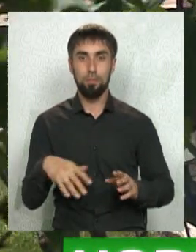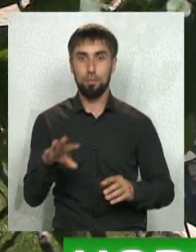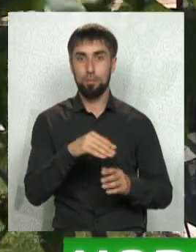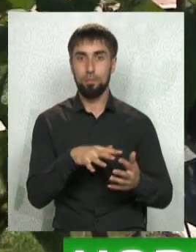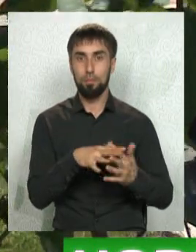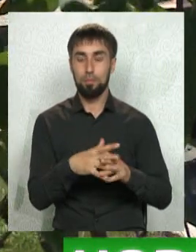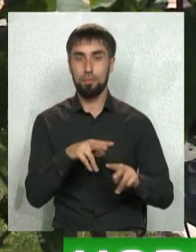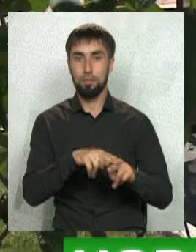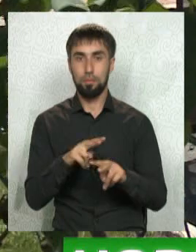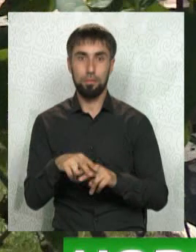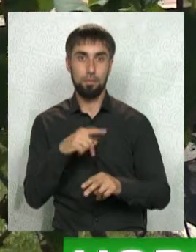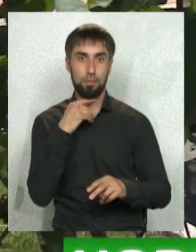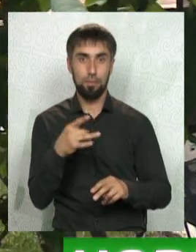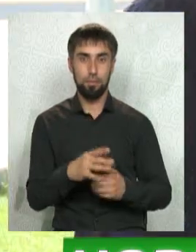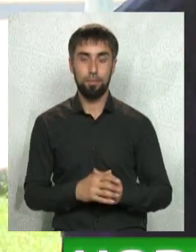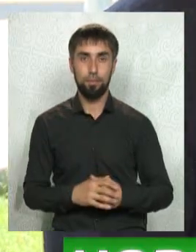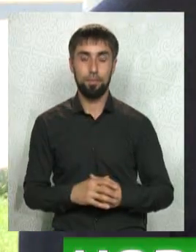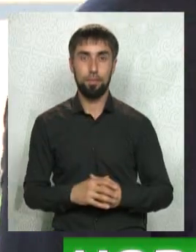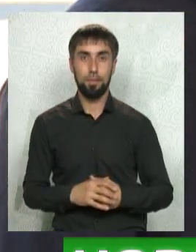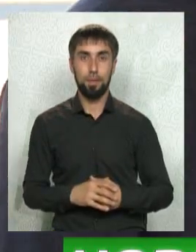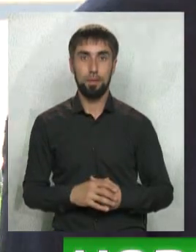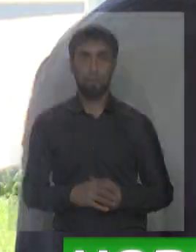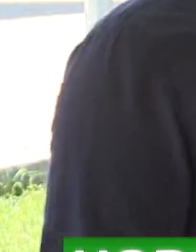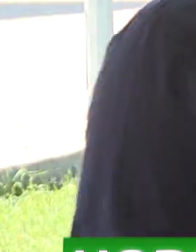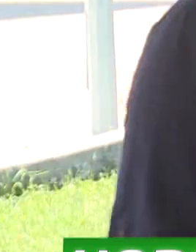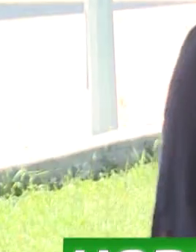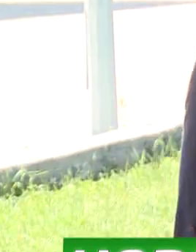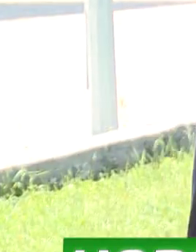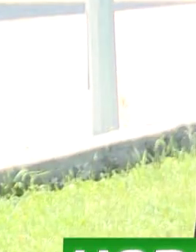населенных пунктах Ингушетии. Тамара Хашагулькова, Магомед Белакиев, Новости 24.